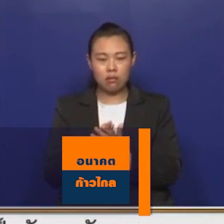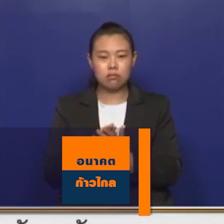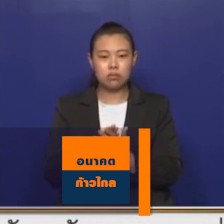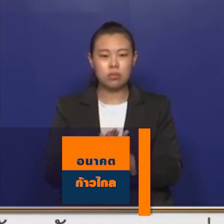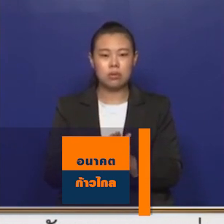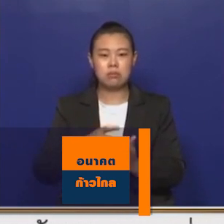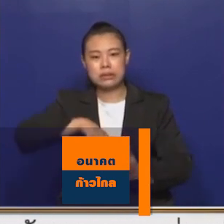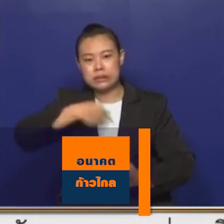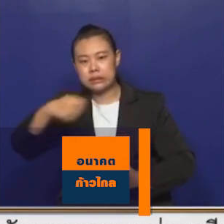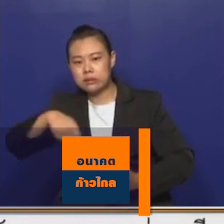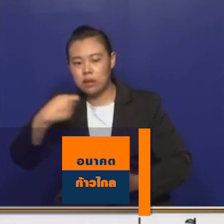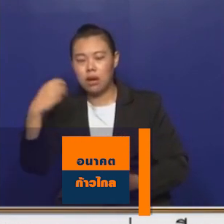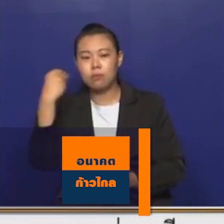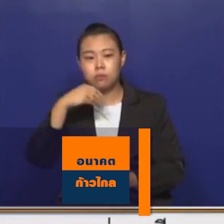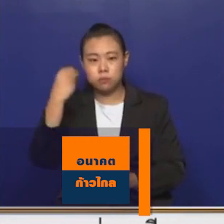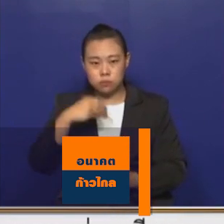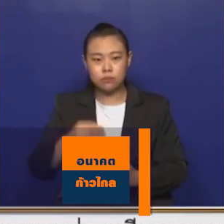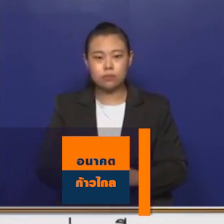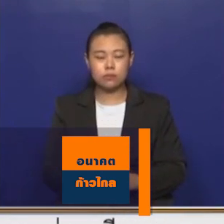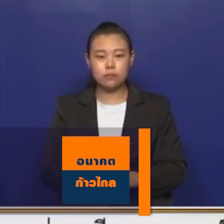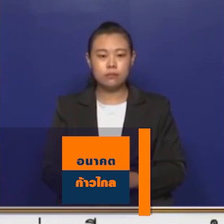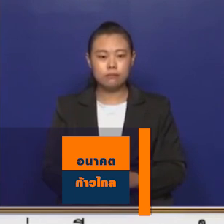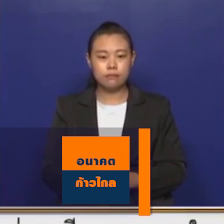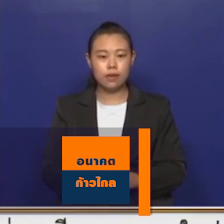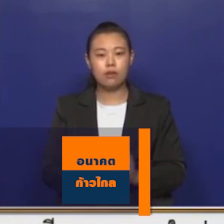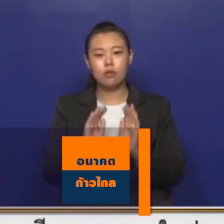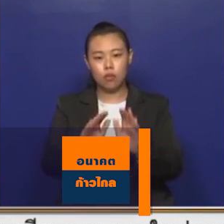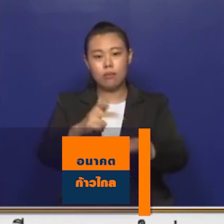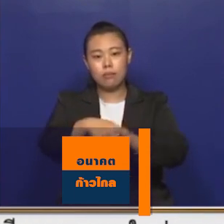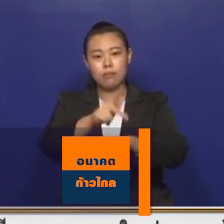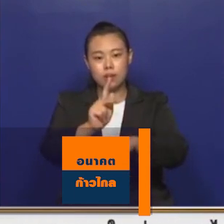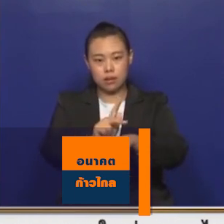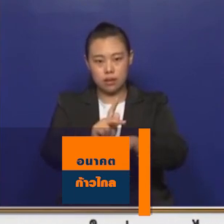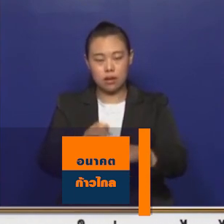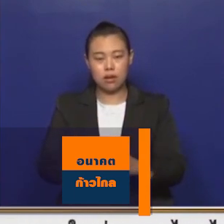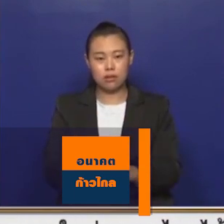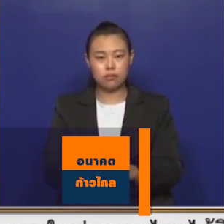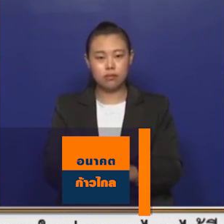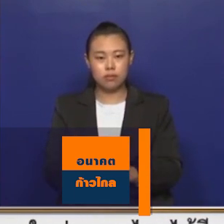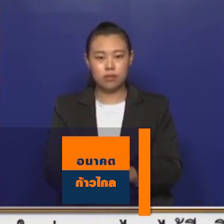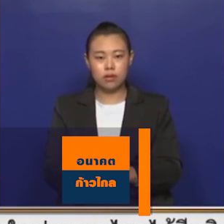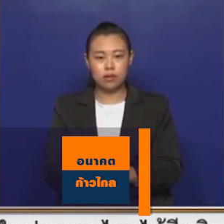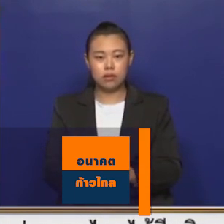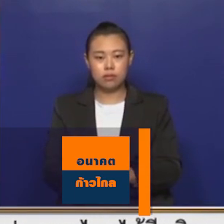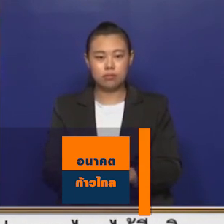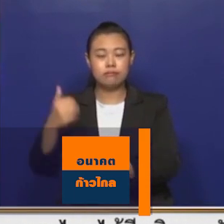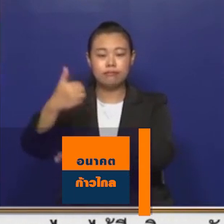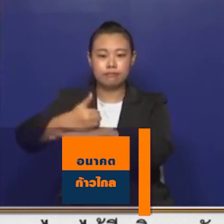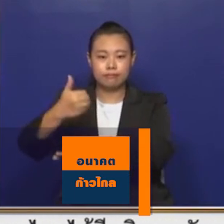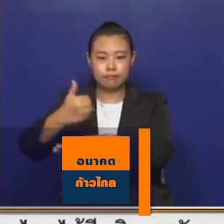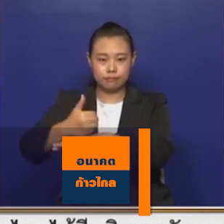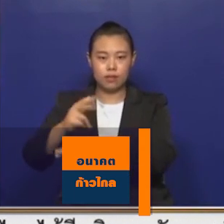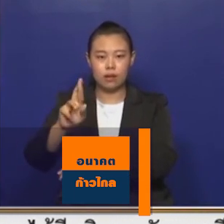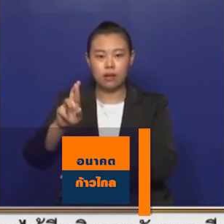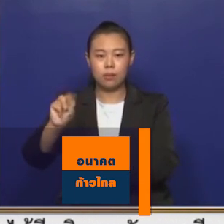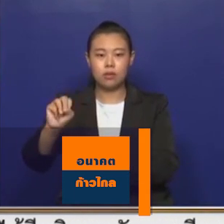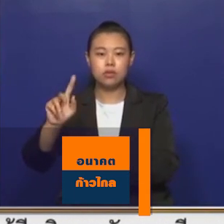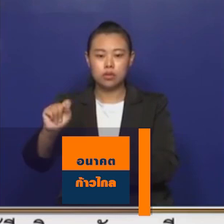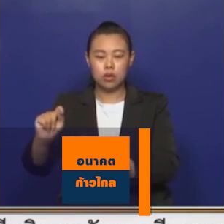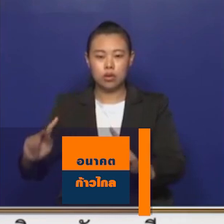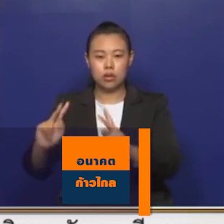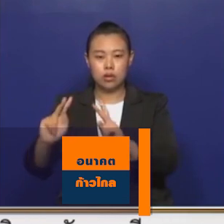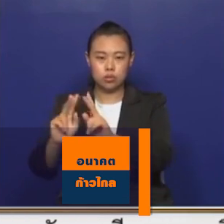นะครับผมขอฝากเรื่องนี้ผ่านท่านประธานนะครับไปยังพลเอกอนุพงษ์เผ่าจินดานะครับรัฐมนตรีว่าการกระทรวงมหาดไทยนะครับให้ส่